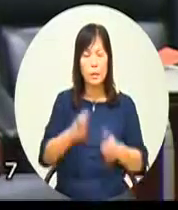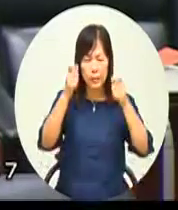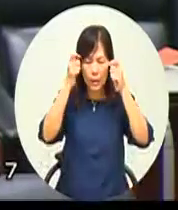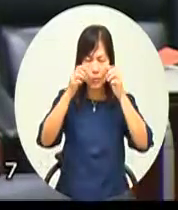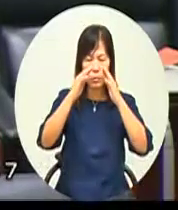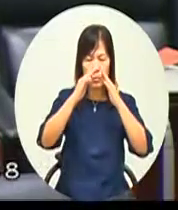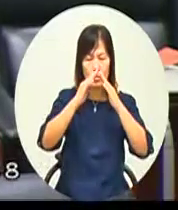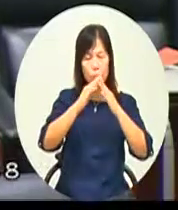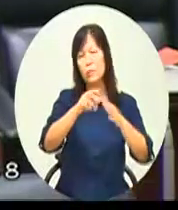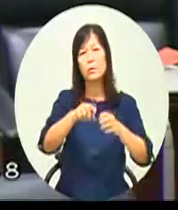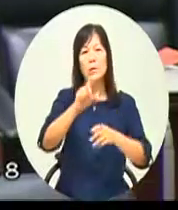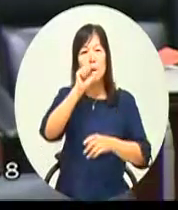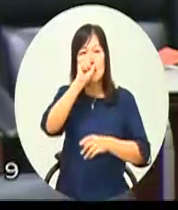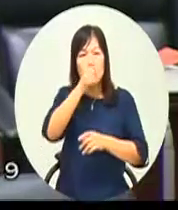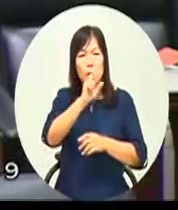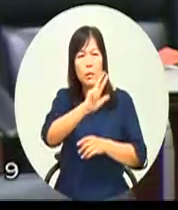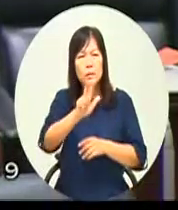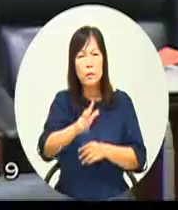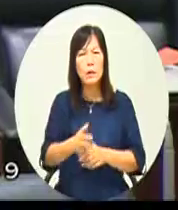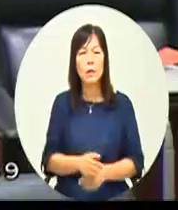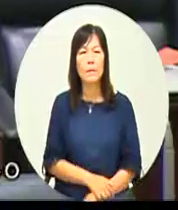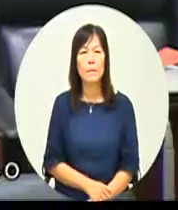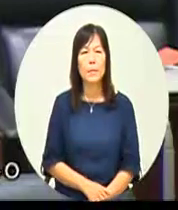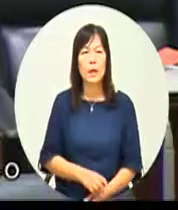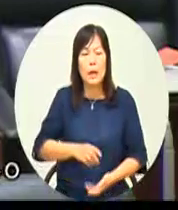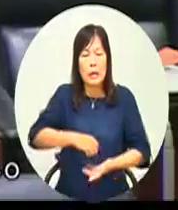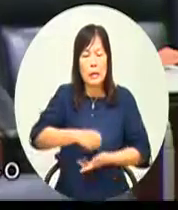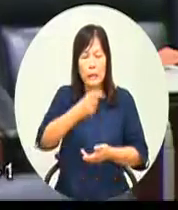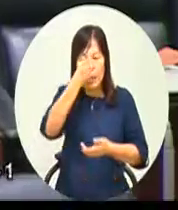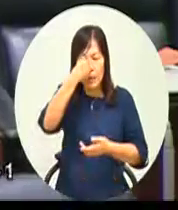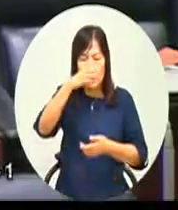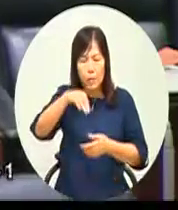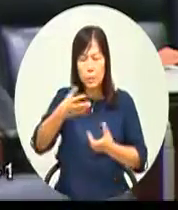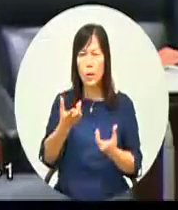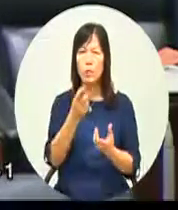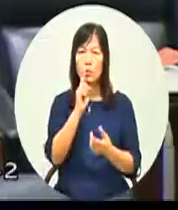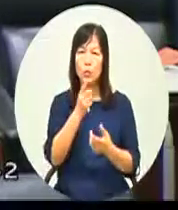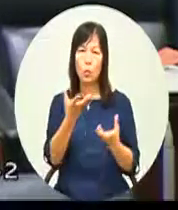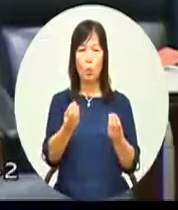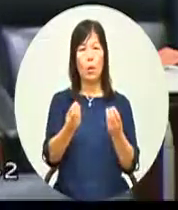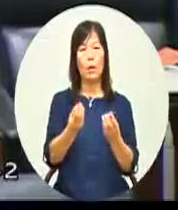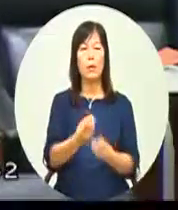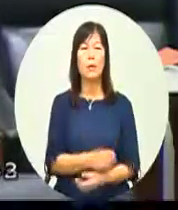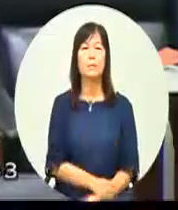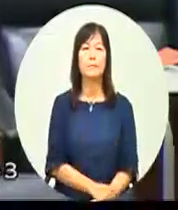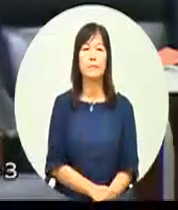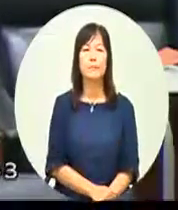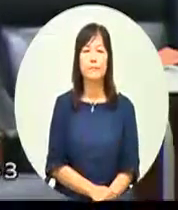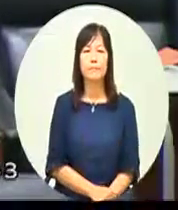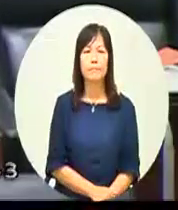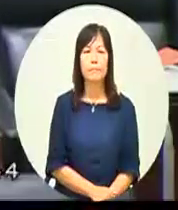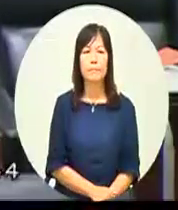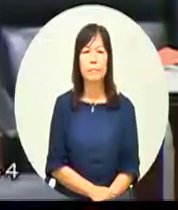色完全都没有提到我们凤山呐完全都没有提到我们凤山